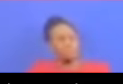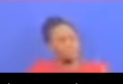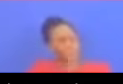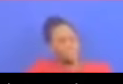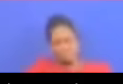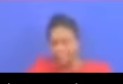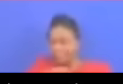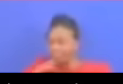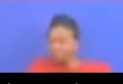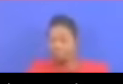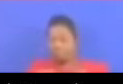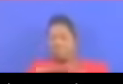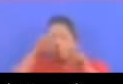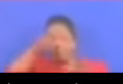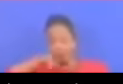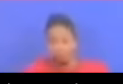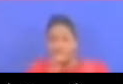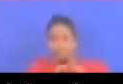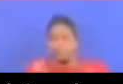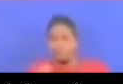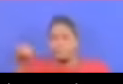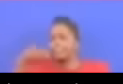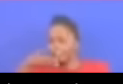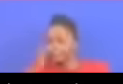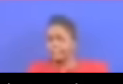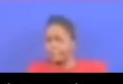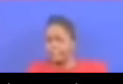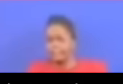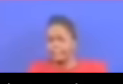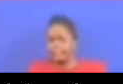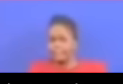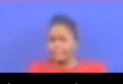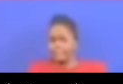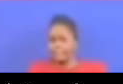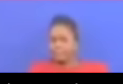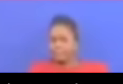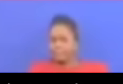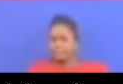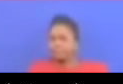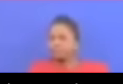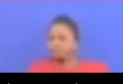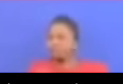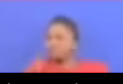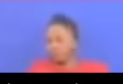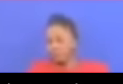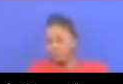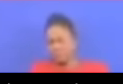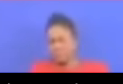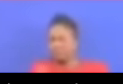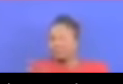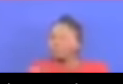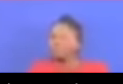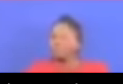bunge tutatoa maamuzi lakini serikali tunahitaji na mama tunafanya kazi ya kukusaidia. Tunaomba utushike mkono kwa hili.